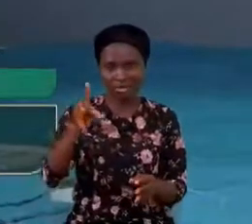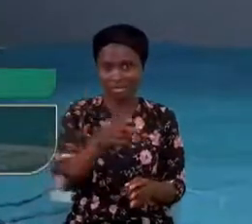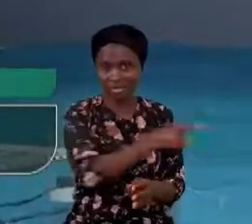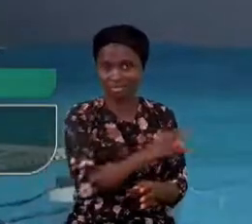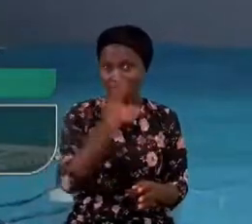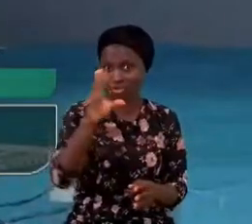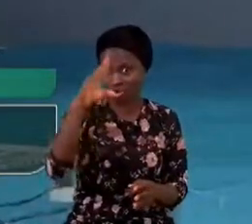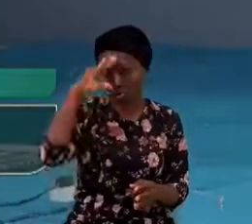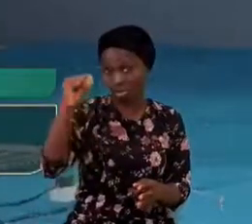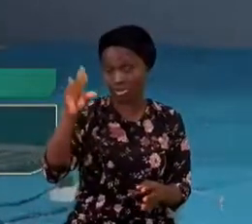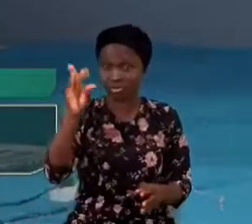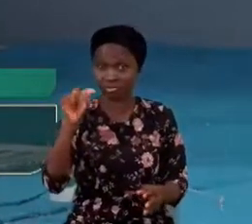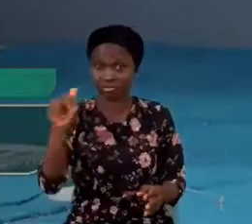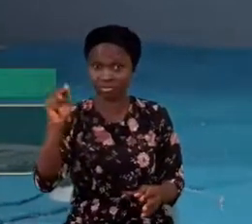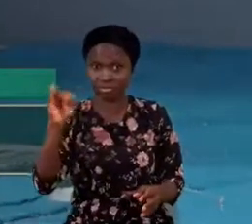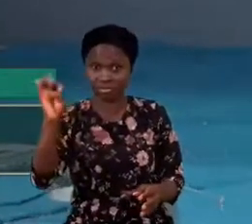trouvait.